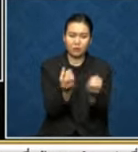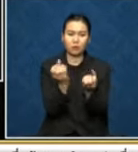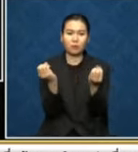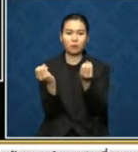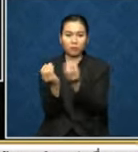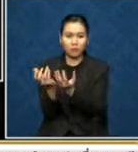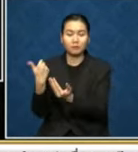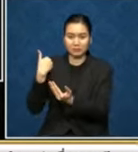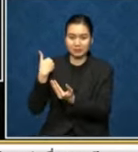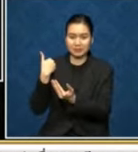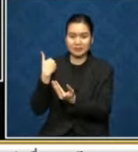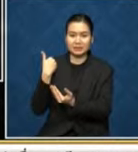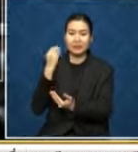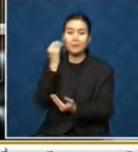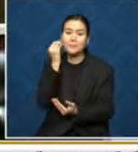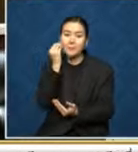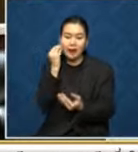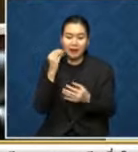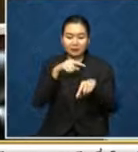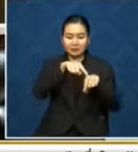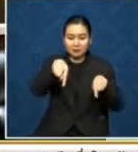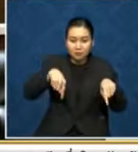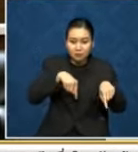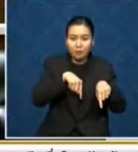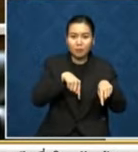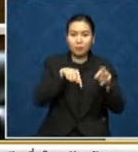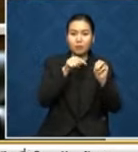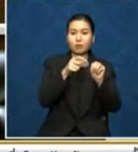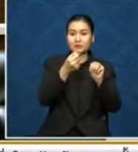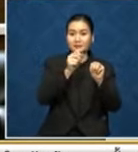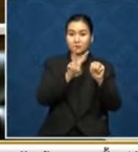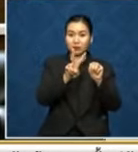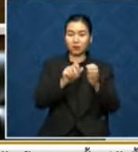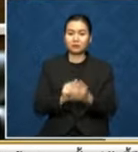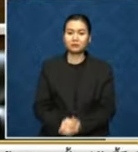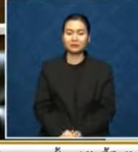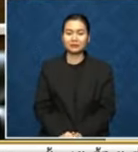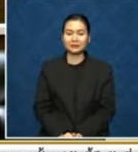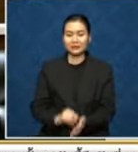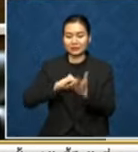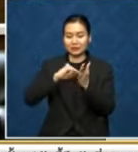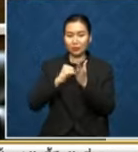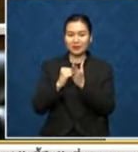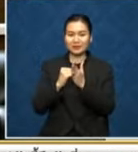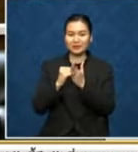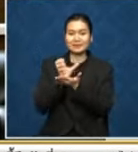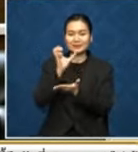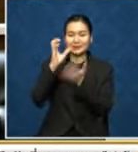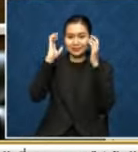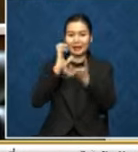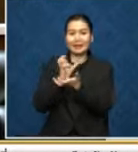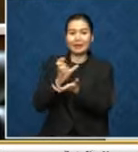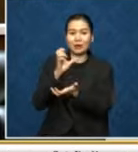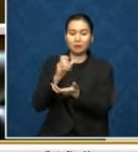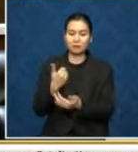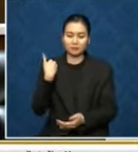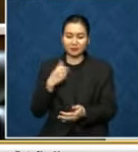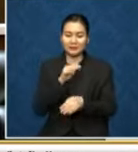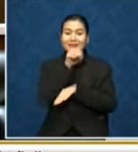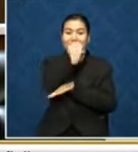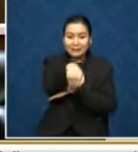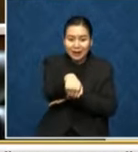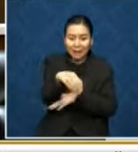านหมู่12บ้านคลองยางครับตำบลทับลาดอำเภอตาพยาจังหวัดสระแก้วครับโดยฝูงช้างป่าเนี่ยประมาณ12เชือกครับท่านประธ